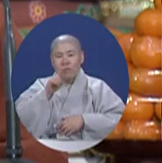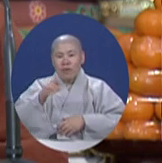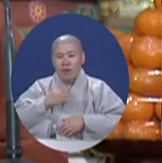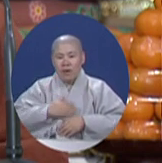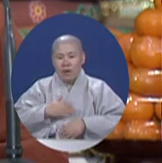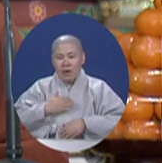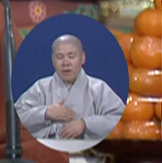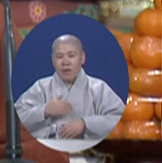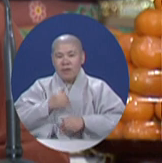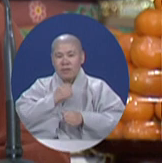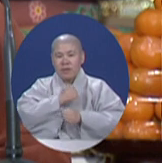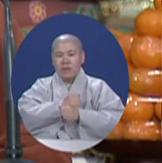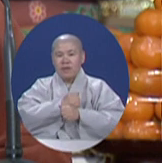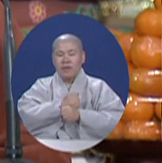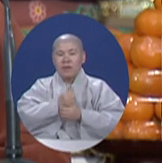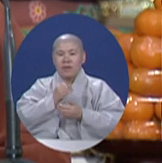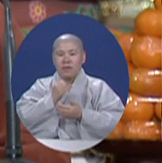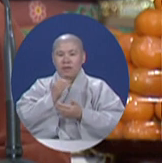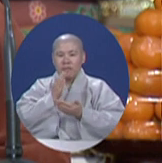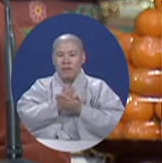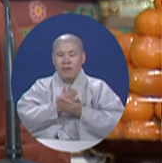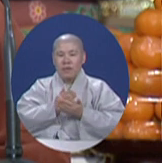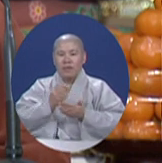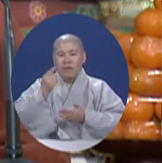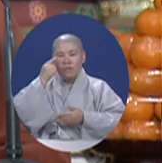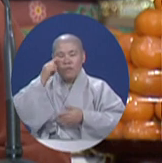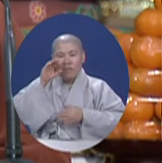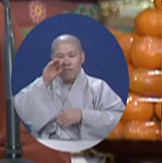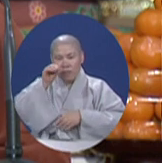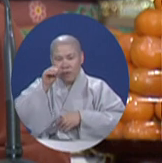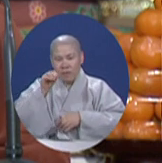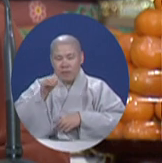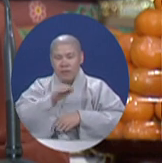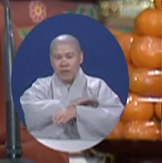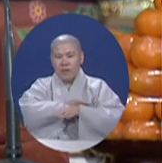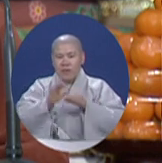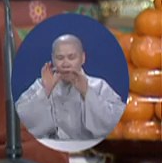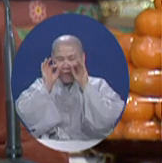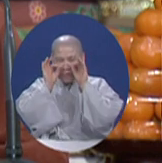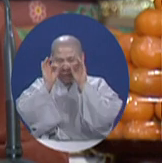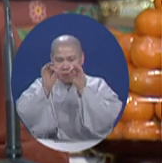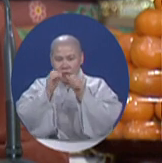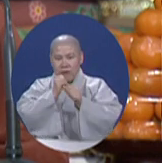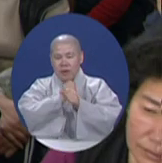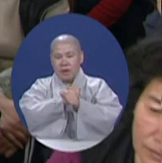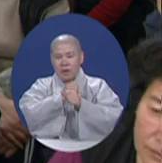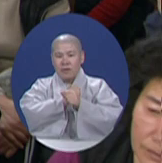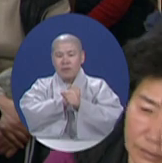알아내려고 도저히 이거는 눈을 막고 뭘 잘 보려고 하는 거나 똑같습니다.